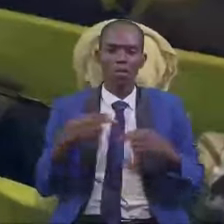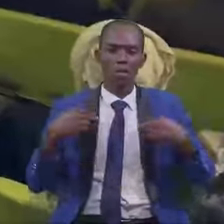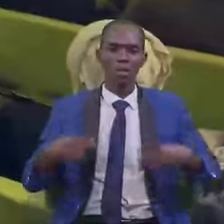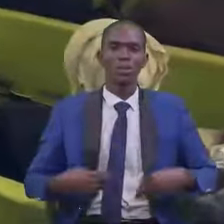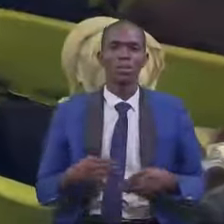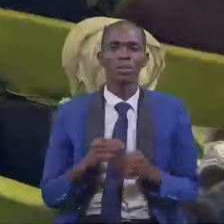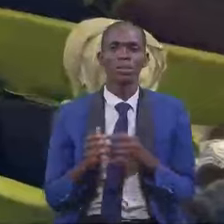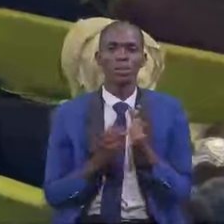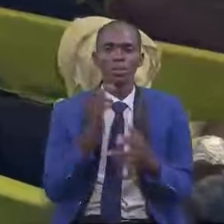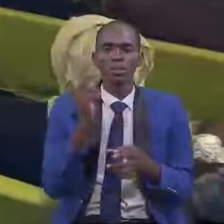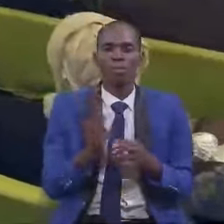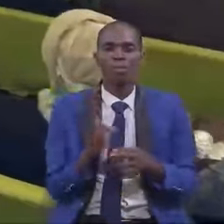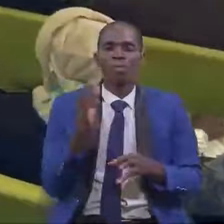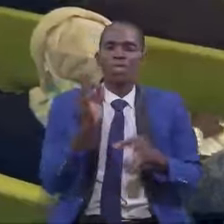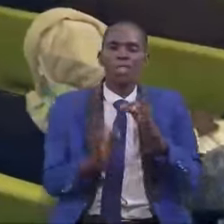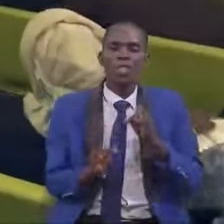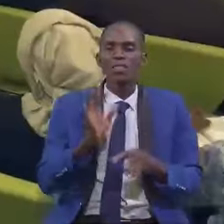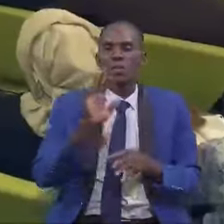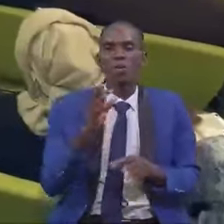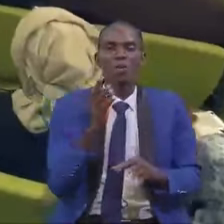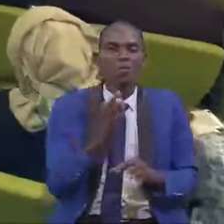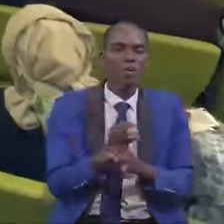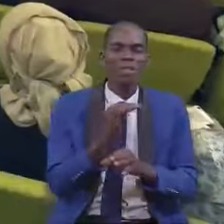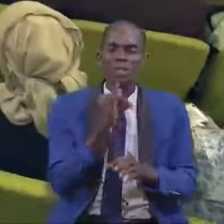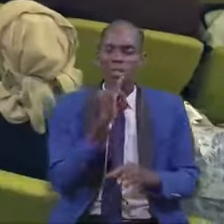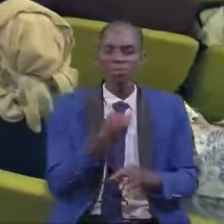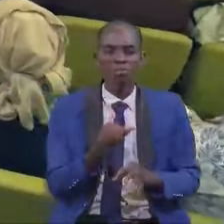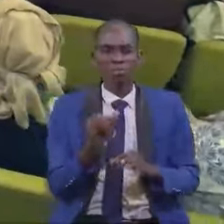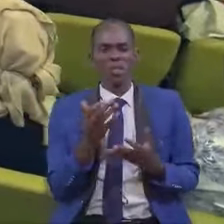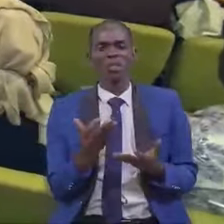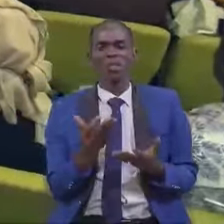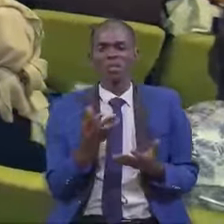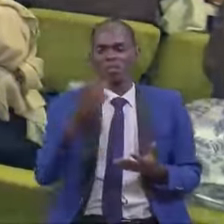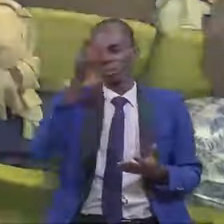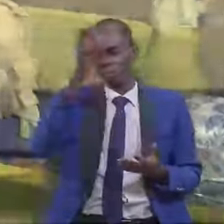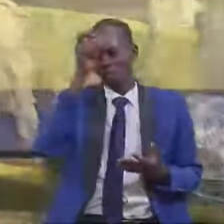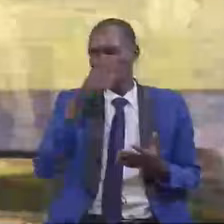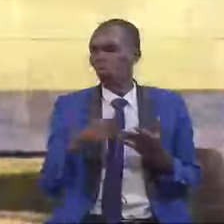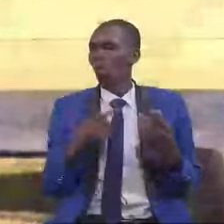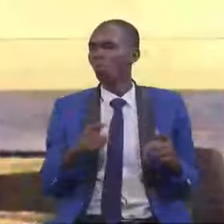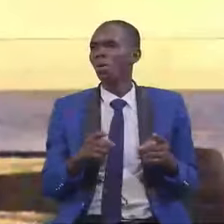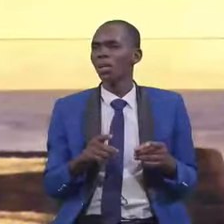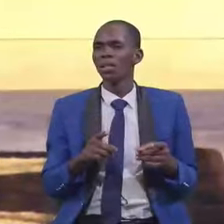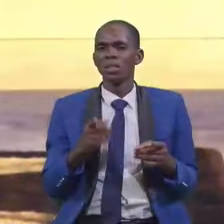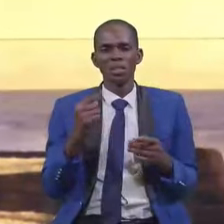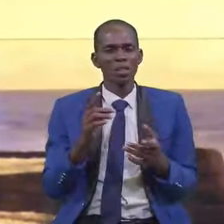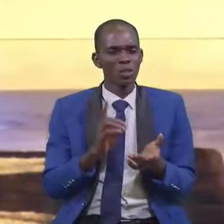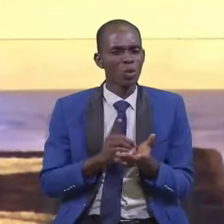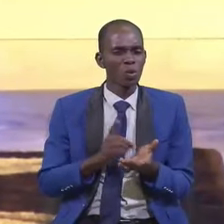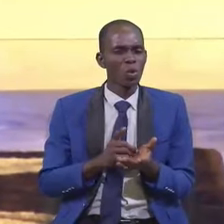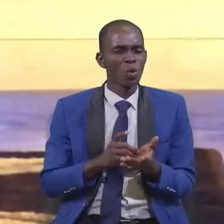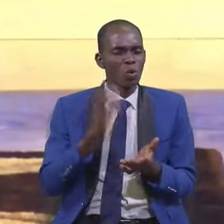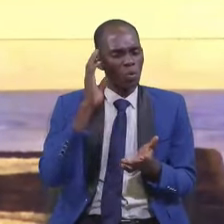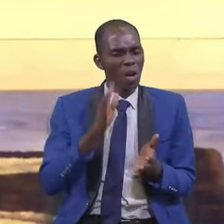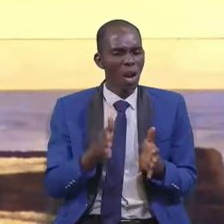Si votre foi dit que, si votre visage est encore pâle, le docteur va vous demander, mais est-ce que